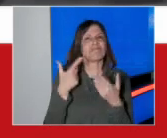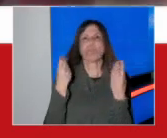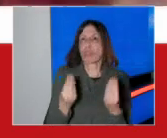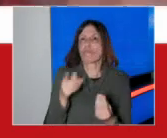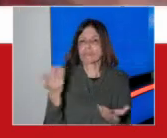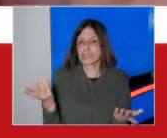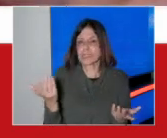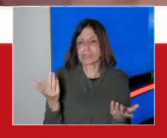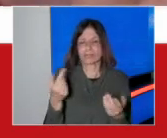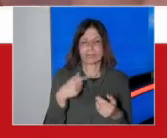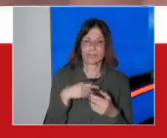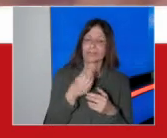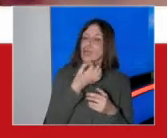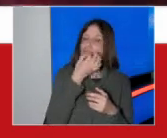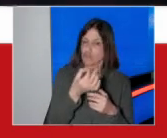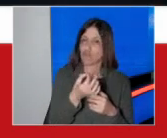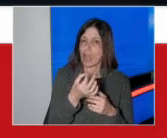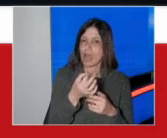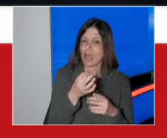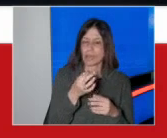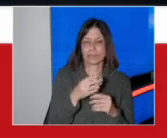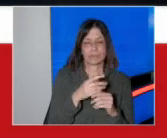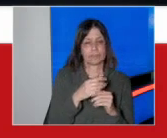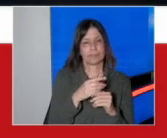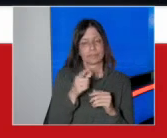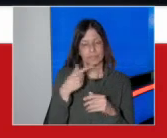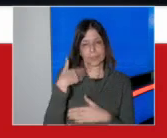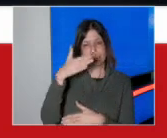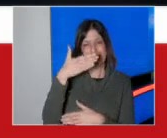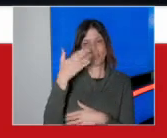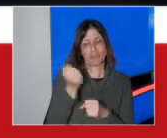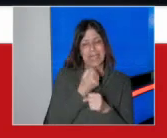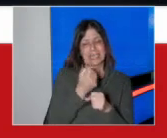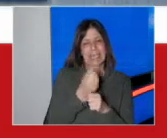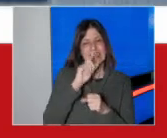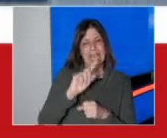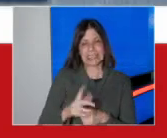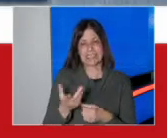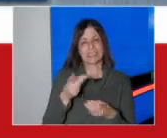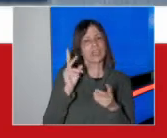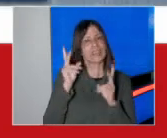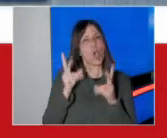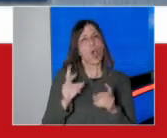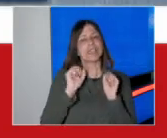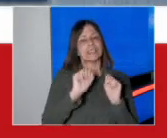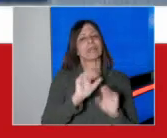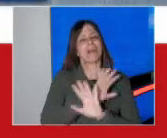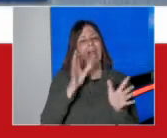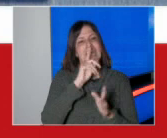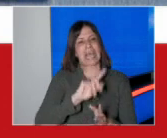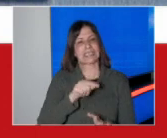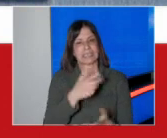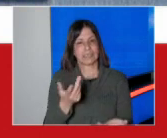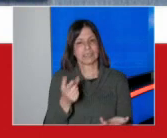אבל השאלה, דוקטור קומן, עד כמה אתה כמדינה שמייצרת גז, יכול להסתמך אך ורק על הגז הזה?